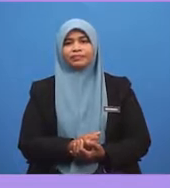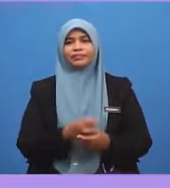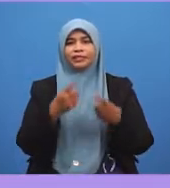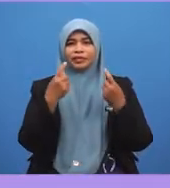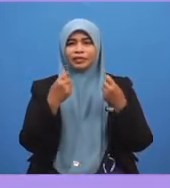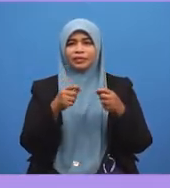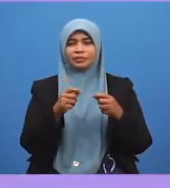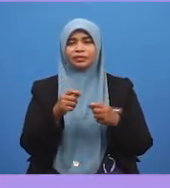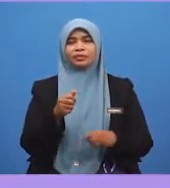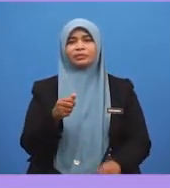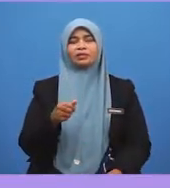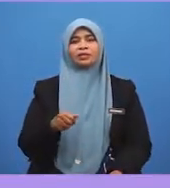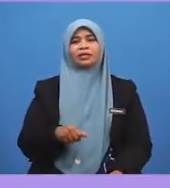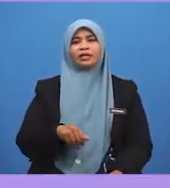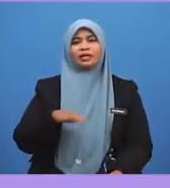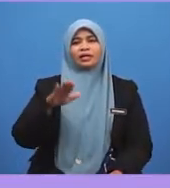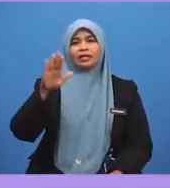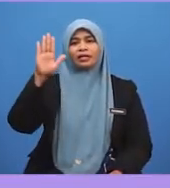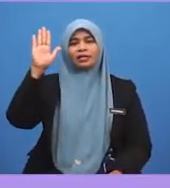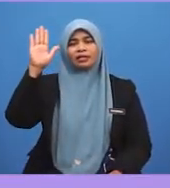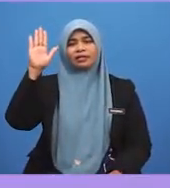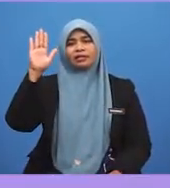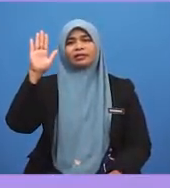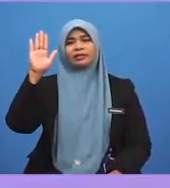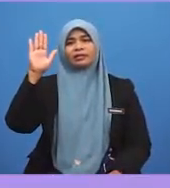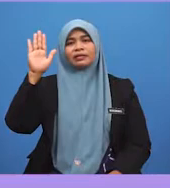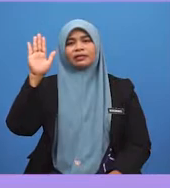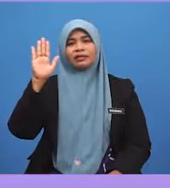Cuba kamu angkat tangan kanan kamu.